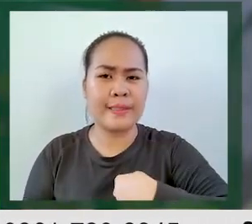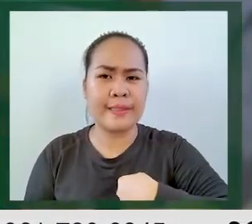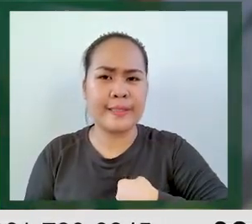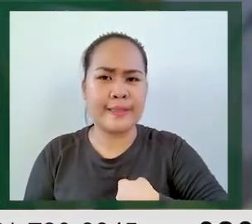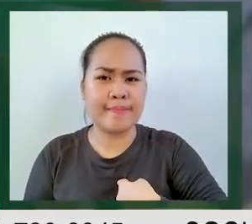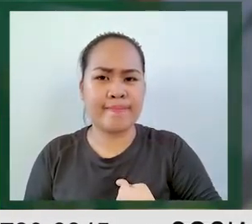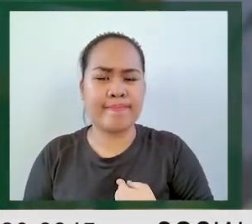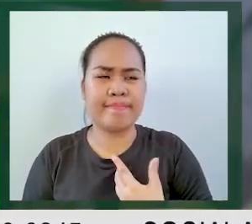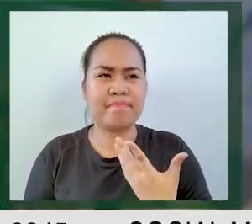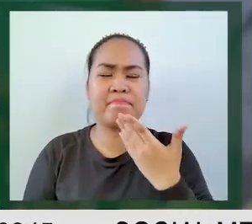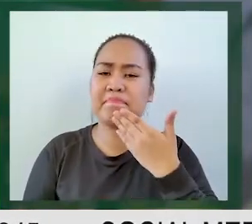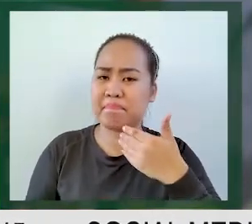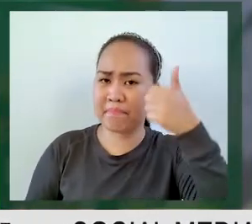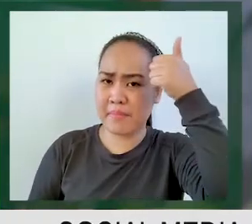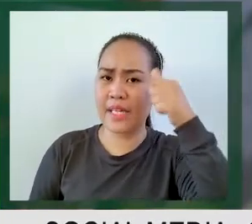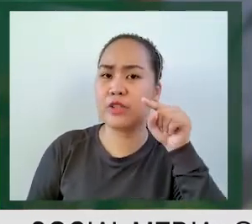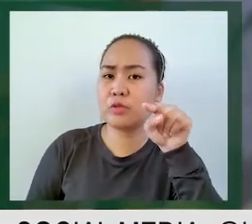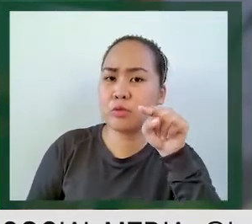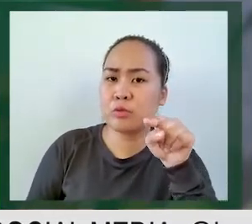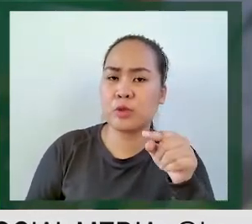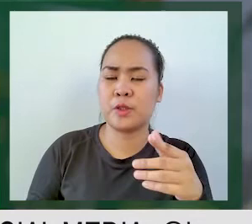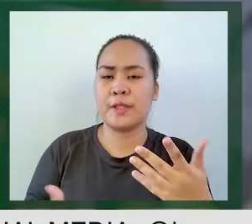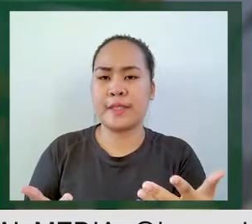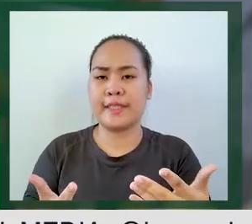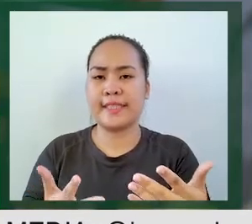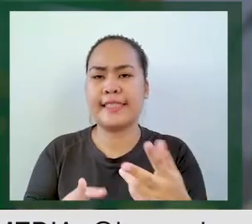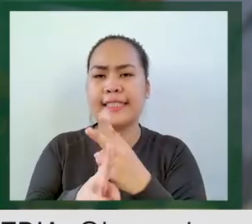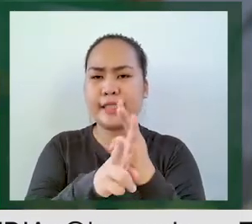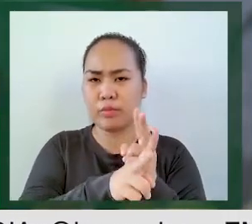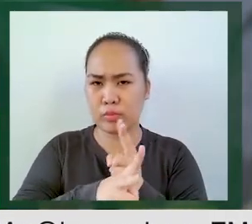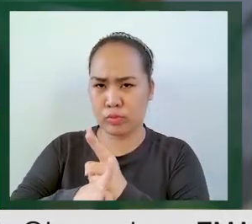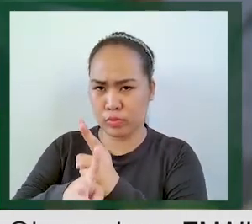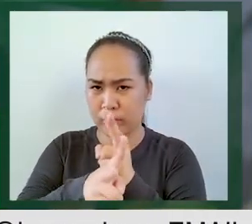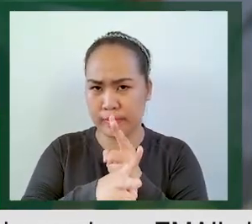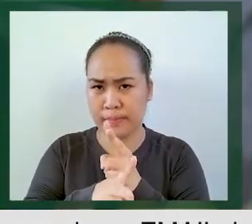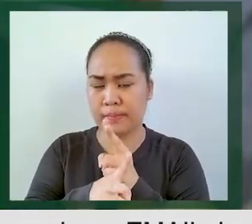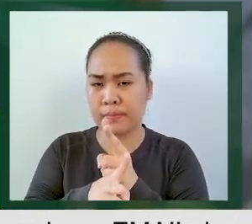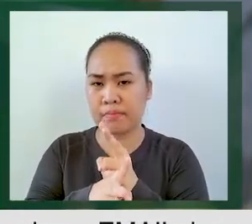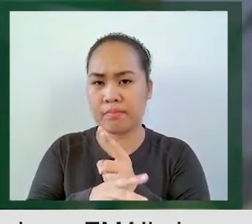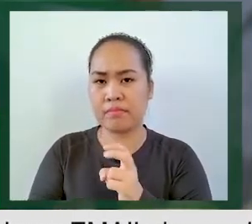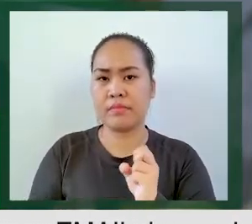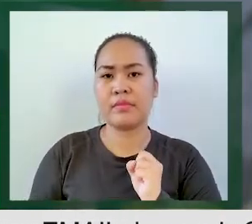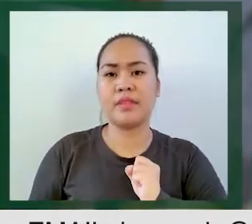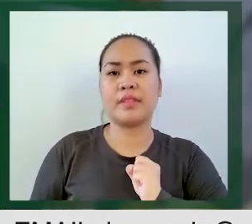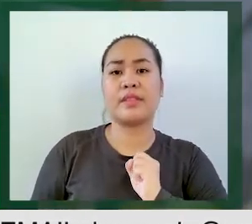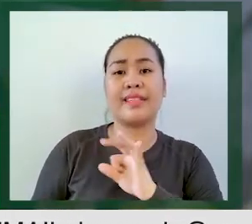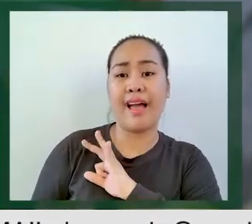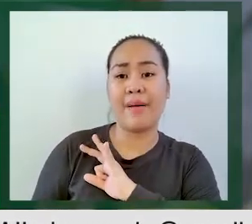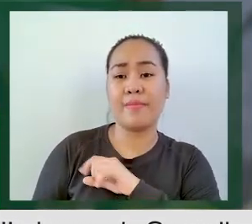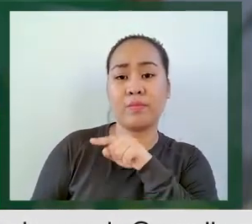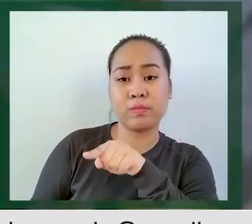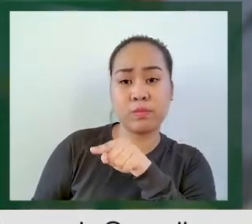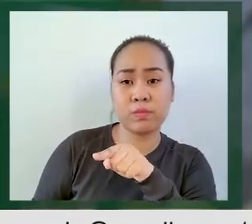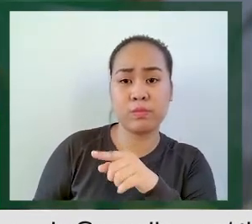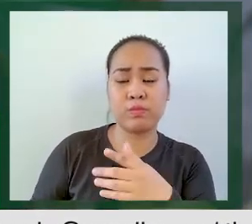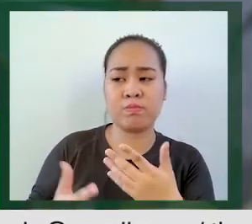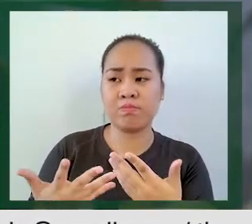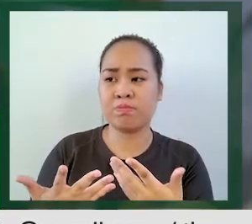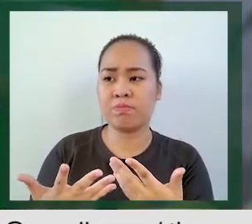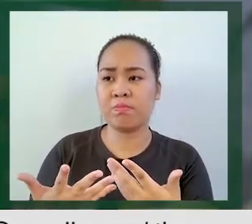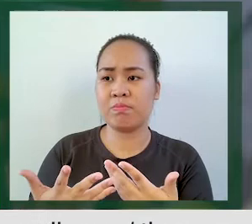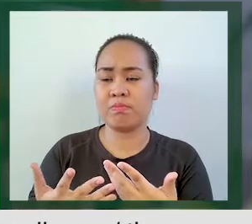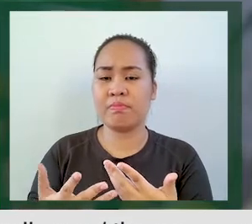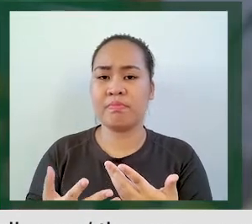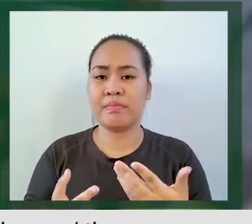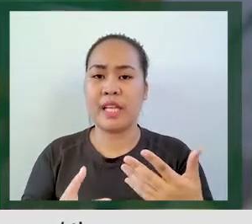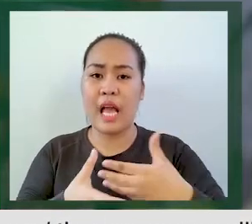amo, pag-uwi mo naman sa iyong bahay, doble ingat, 'di ba? Mag-ingat ka as if andyan pa rin ang amo mo na kinukulit ka na,